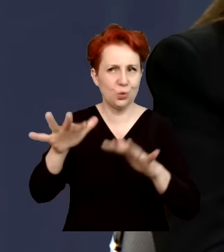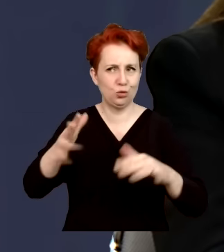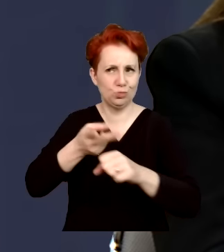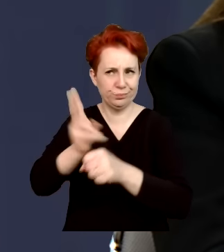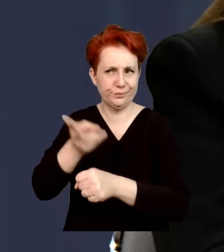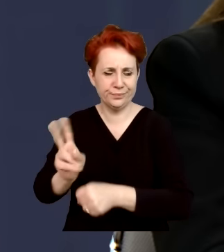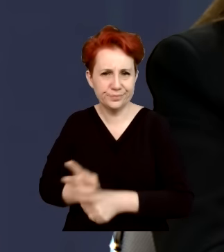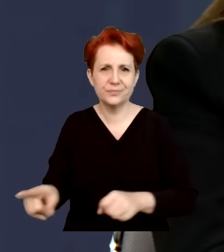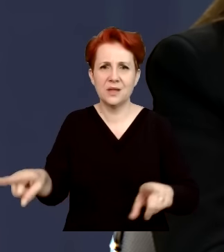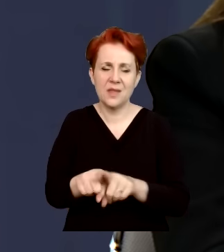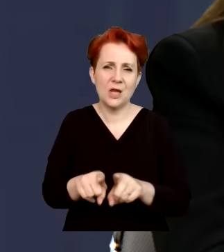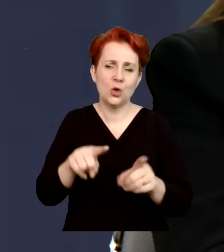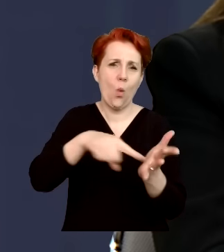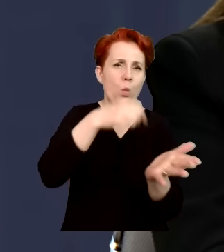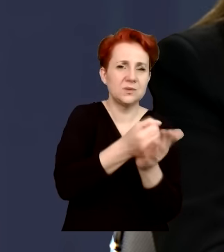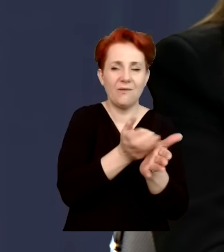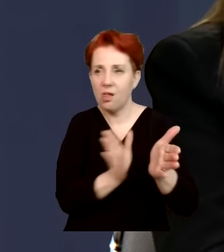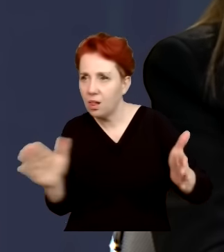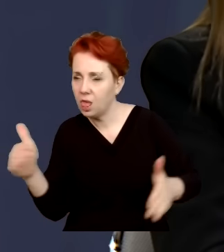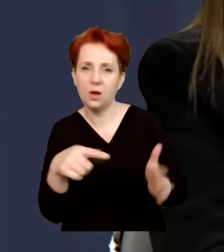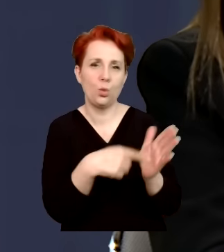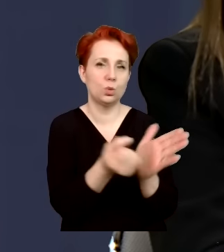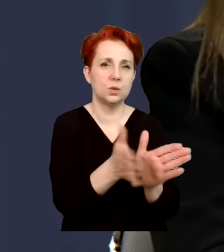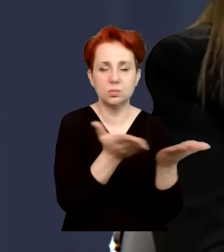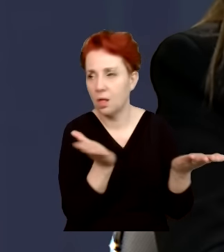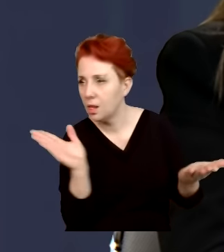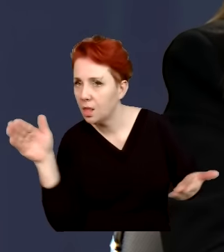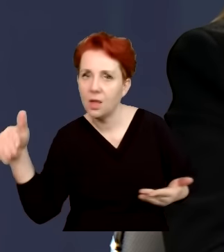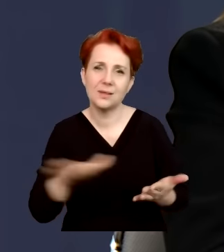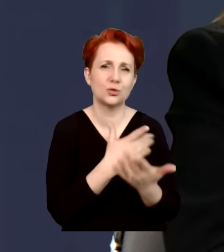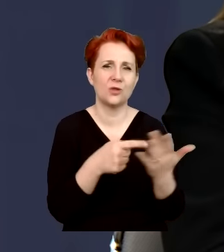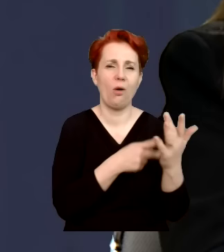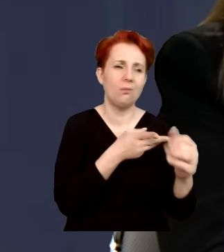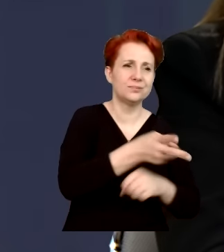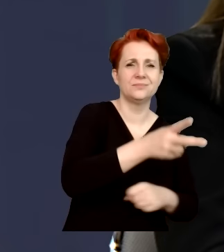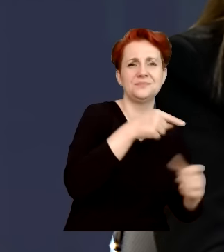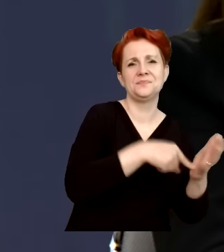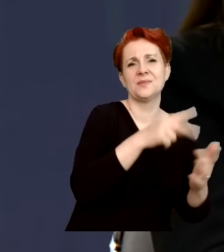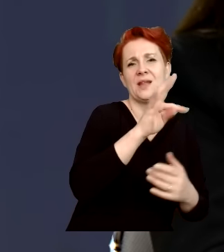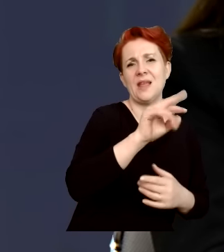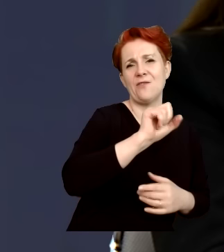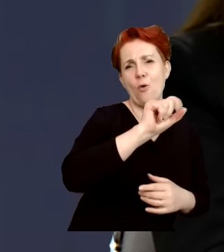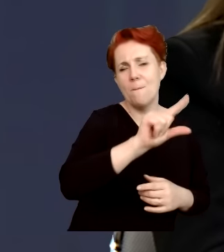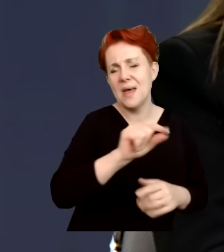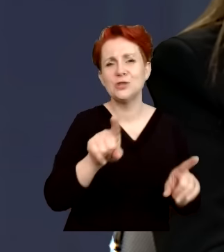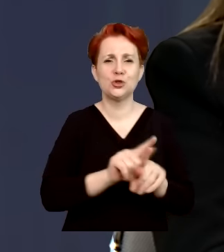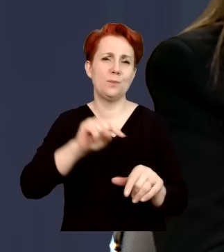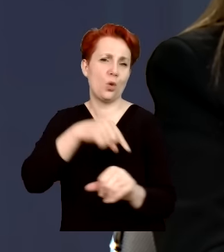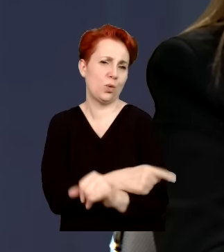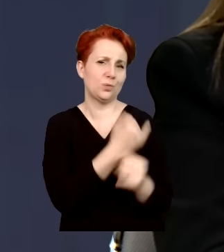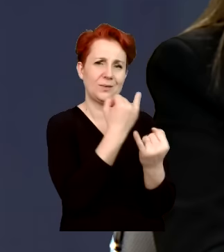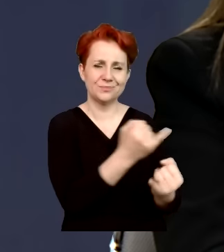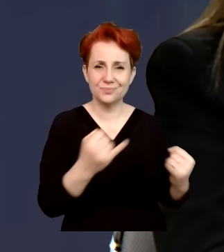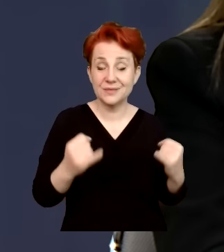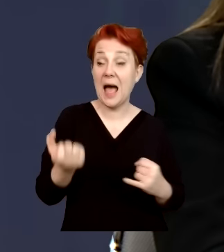czynienia z obchodzeniem ustaw, obchodzeniem konstytucji, czy to w temacie wchodzenia do TVP, czy wchodzenia do prokuratury. To są wszystkie rzeczy,